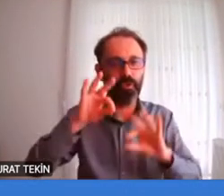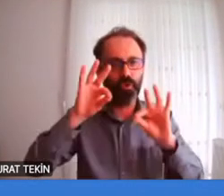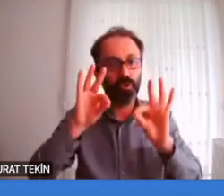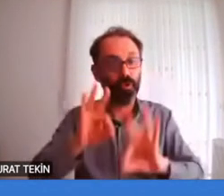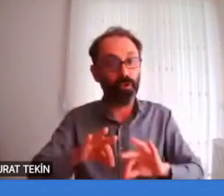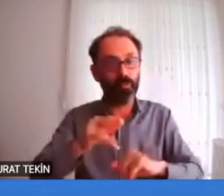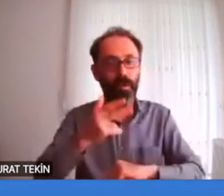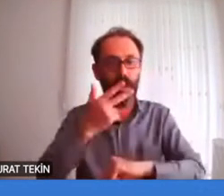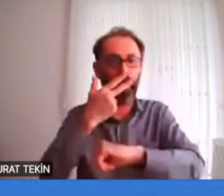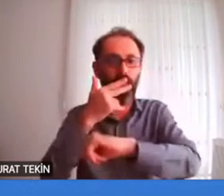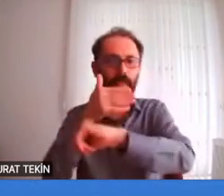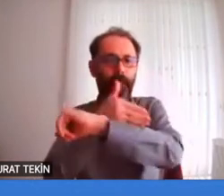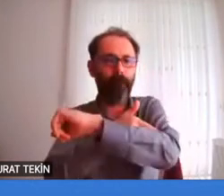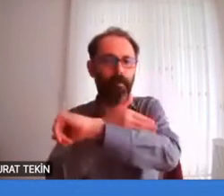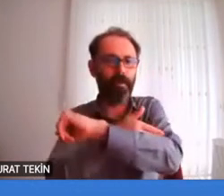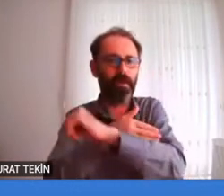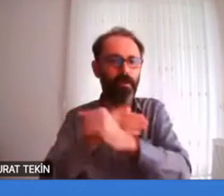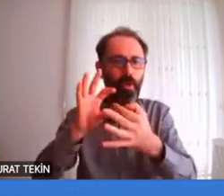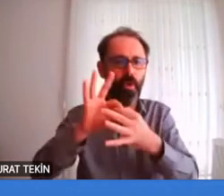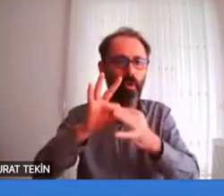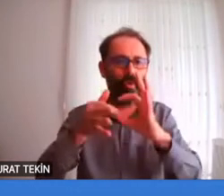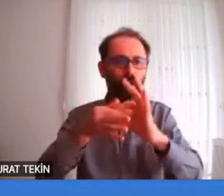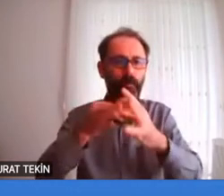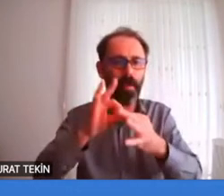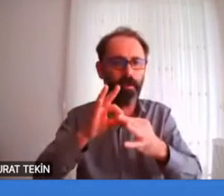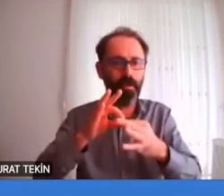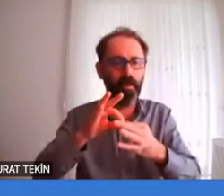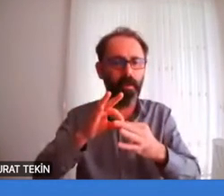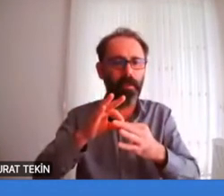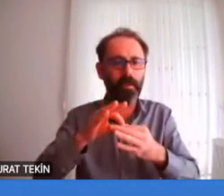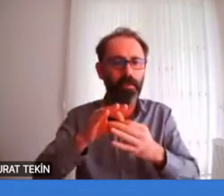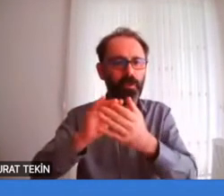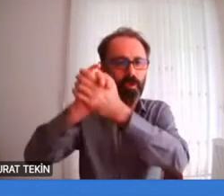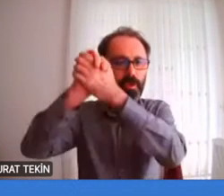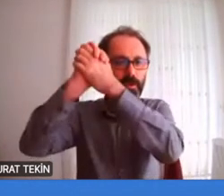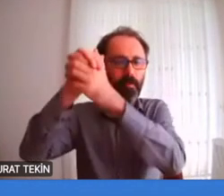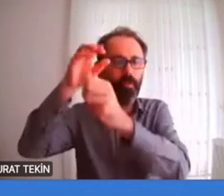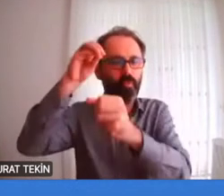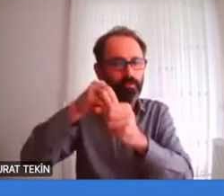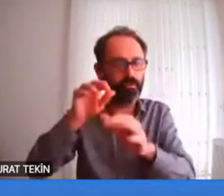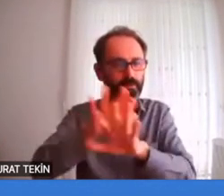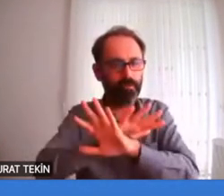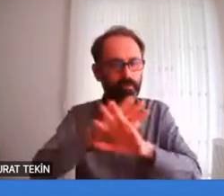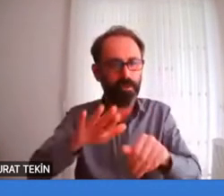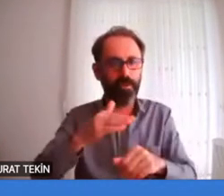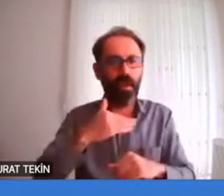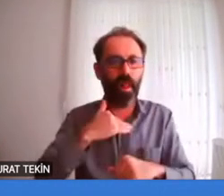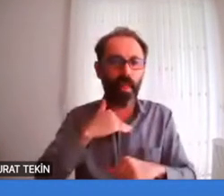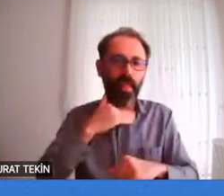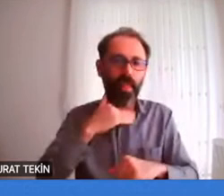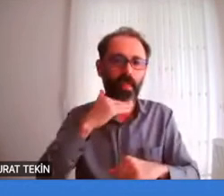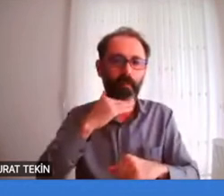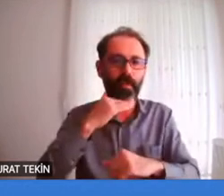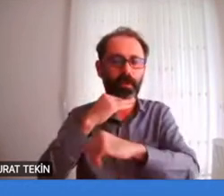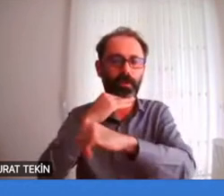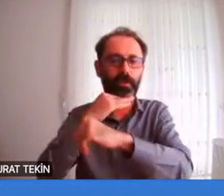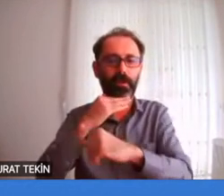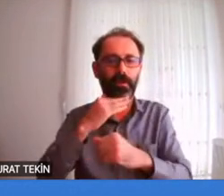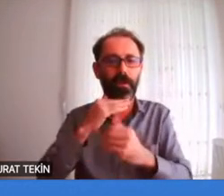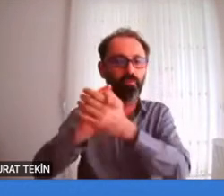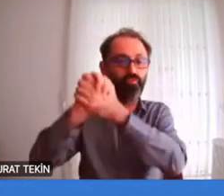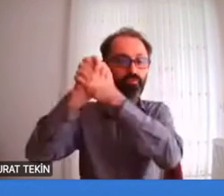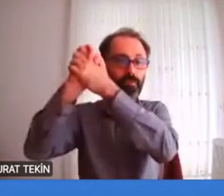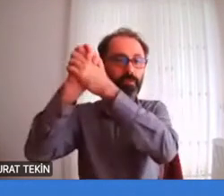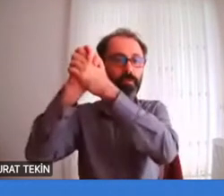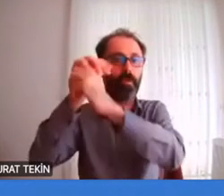bekliyoruz. Bakın Olimpiyat şampiyonu, şimdi Avrupa şampiyonu, her bir ülkemizde. Şimdi bu 17 yaşında,